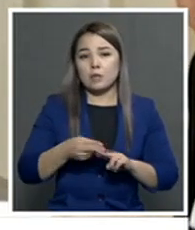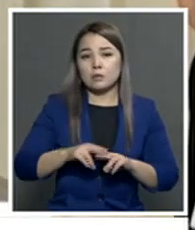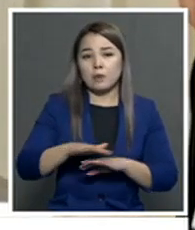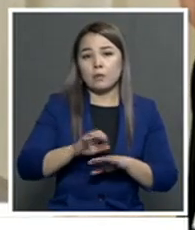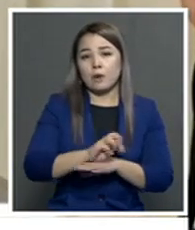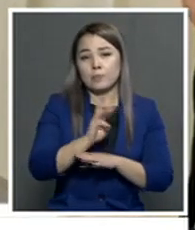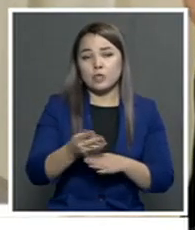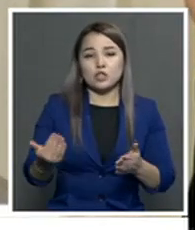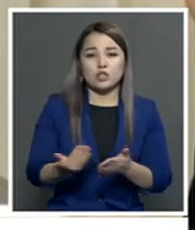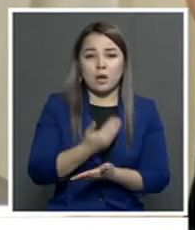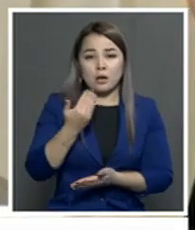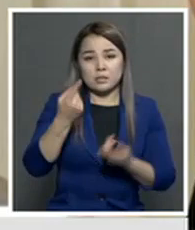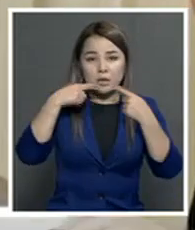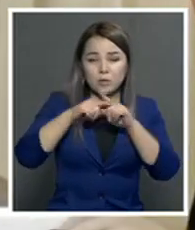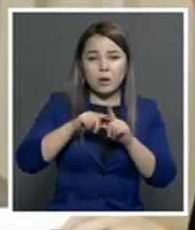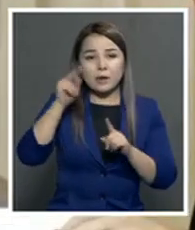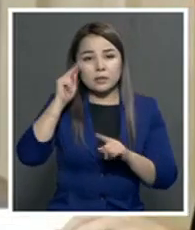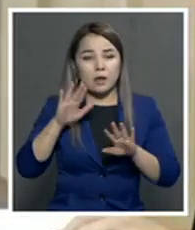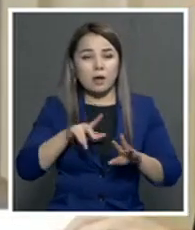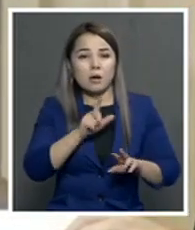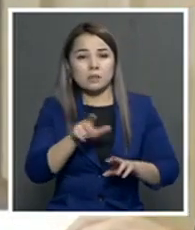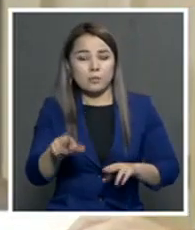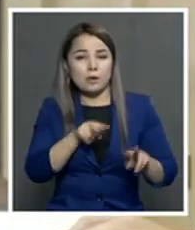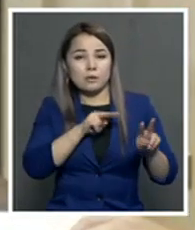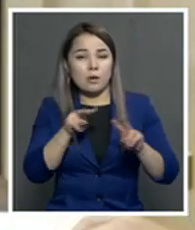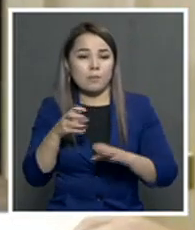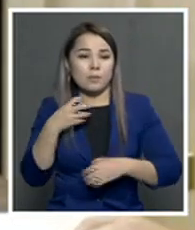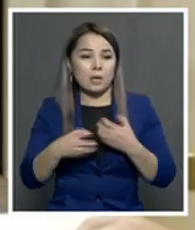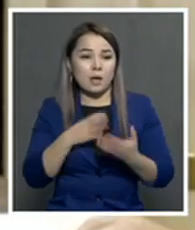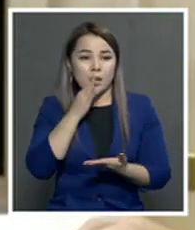жаңа технология мен азаматтардың бақылауына алаңдаушылық білдірген.